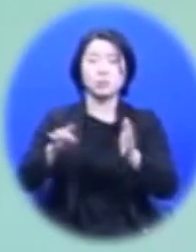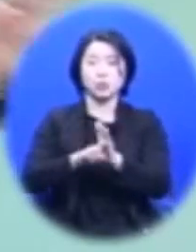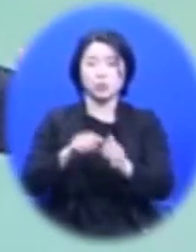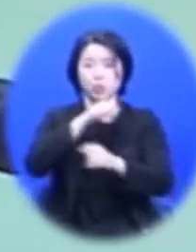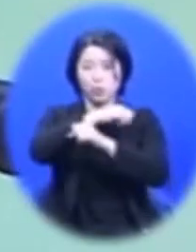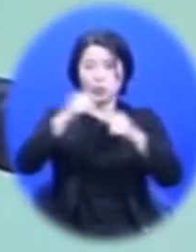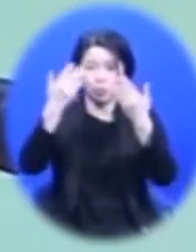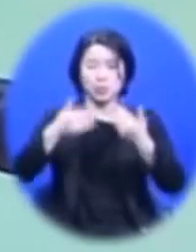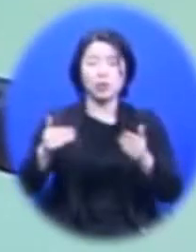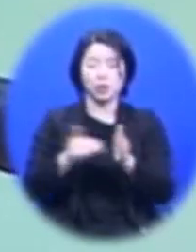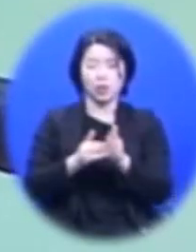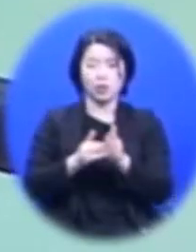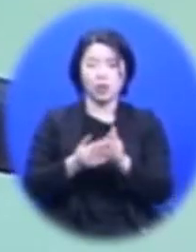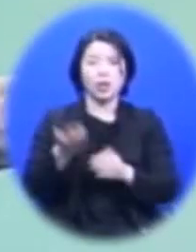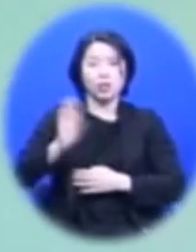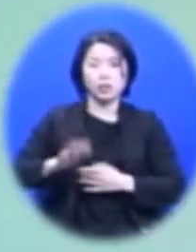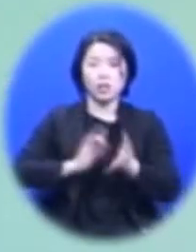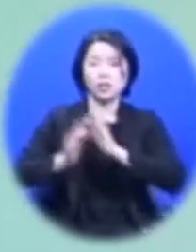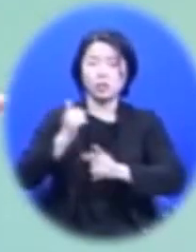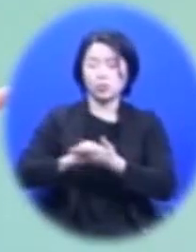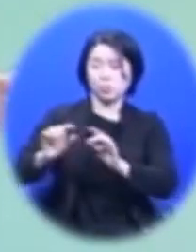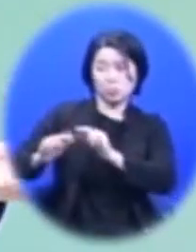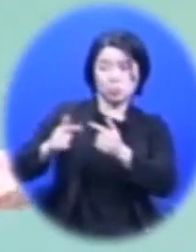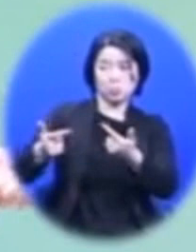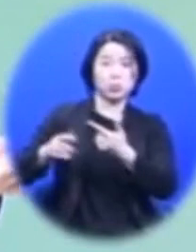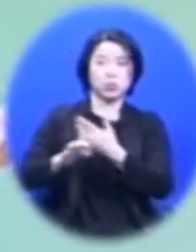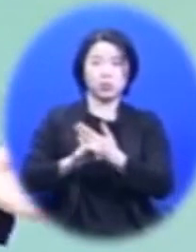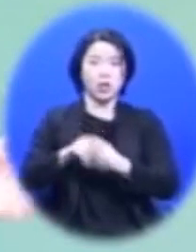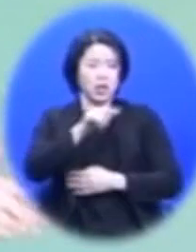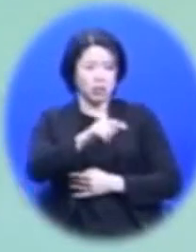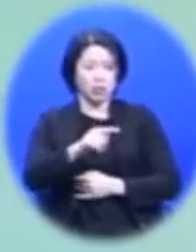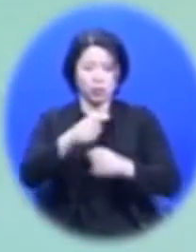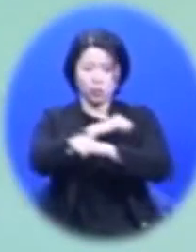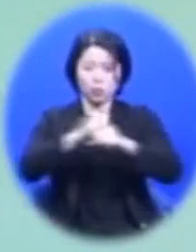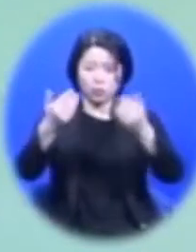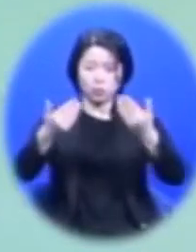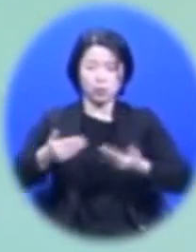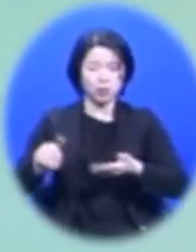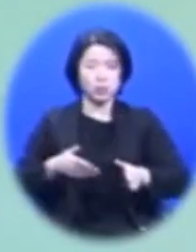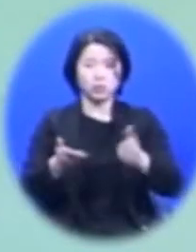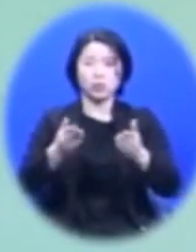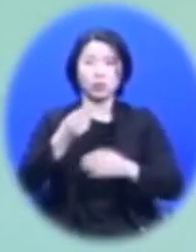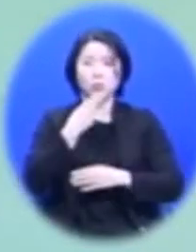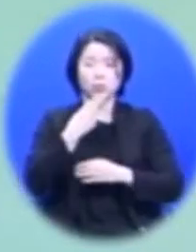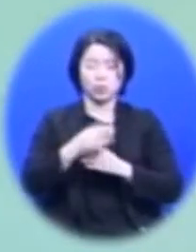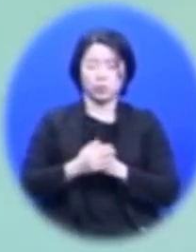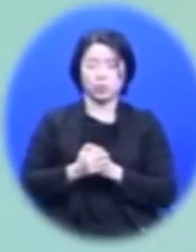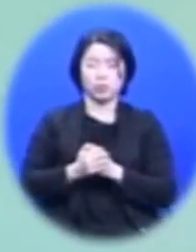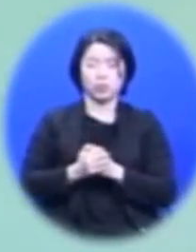예수님을 부인해버리면 그러면 그에게는 용서받을 길이 없다는 거죠.